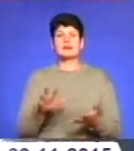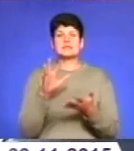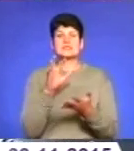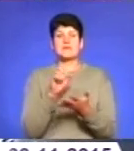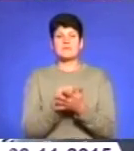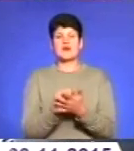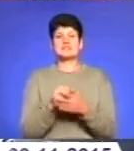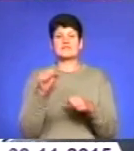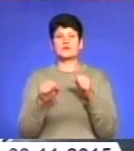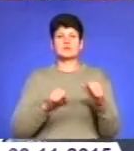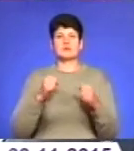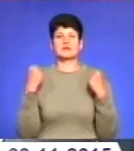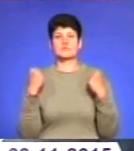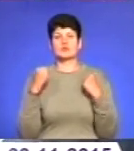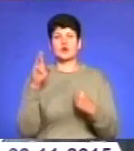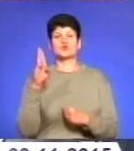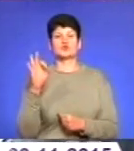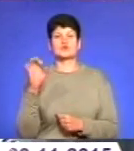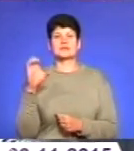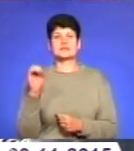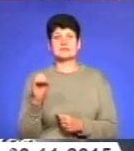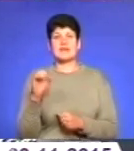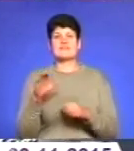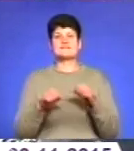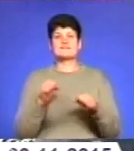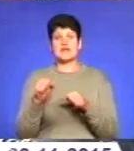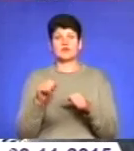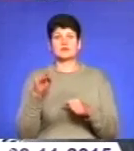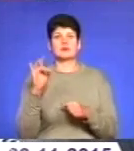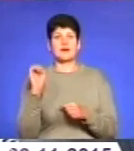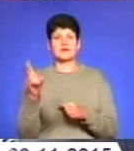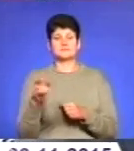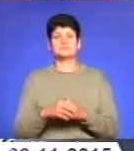Займаємося велосипедним спортом на шосе і на велотреку.